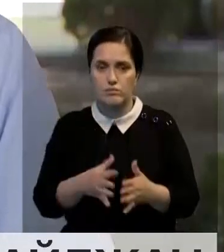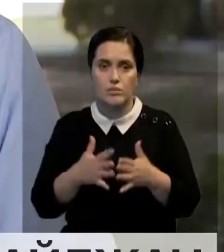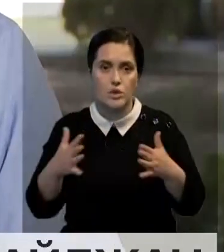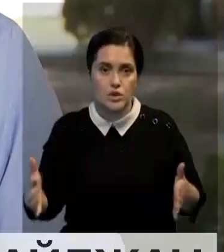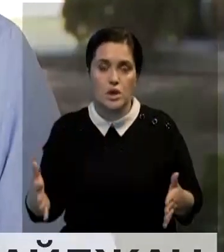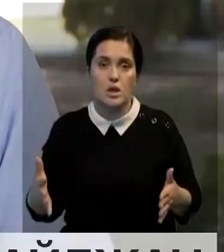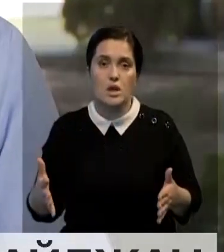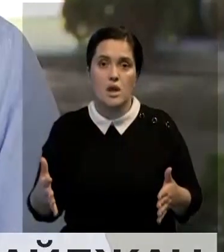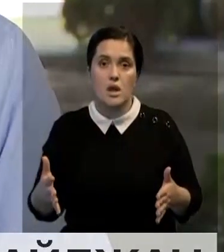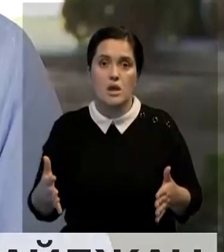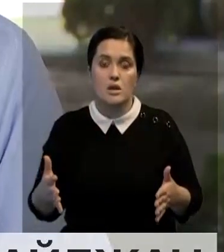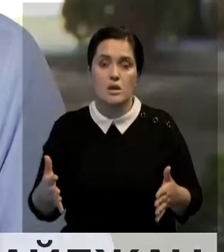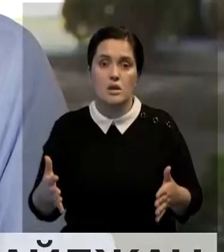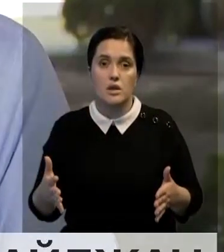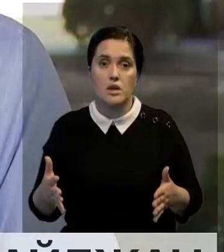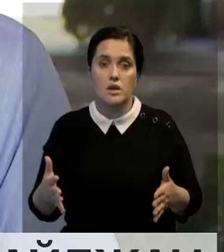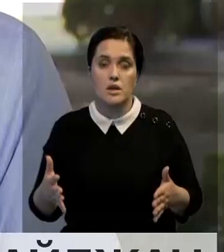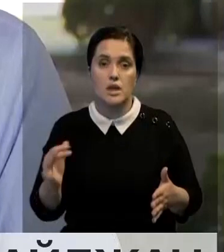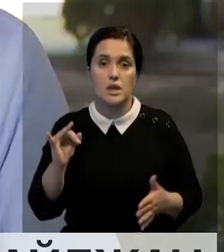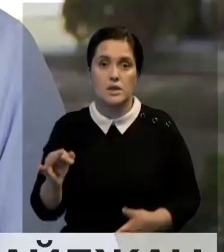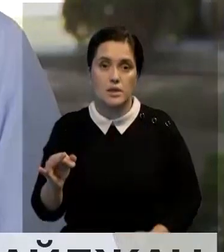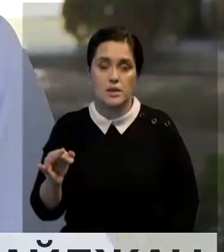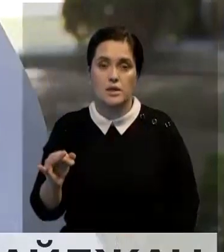места. Это вместе с тем, конечно же, и